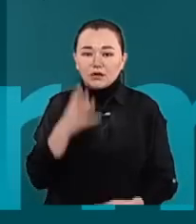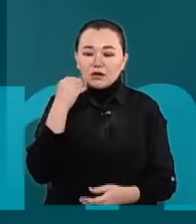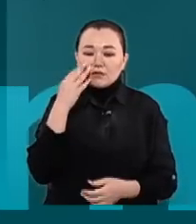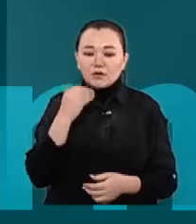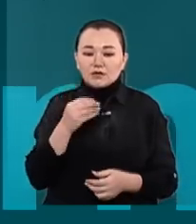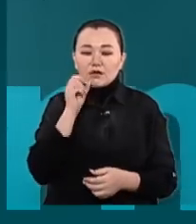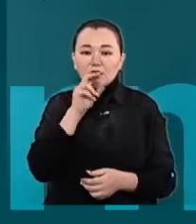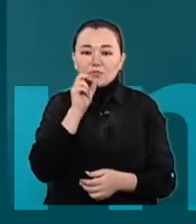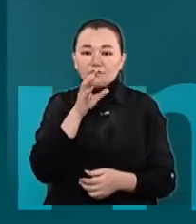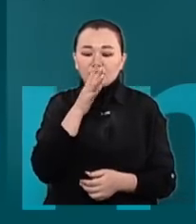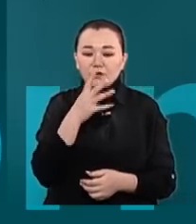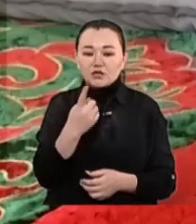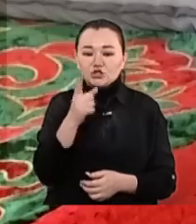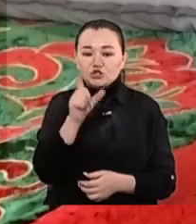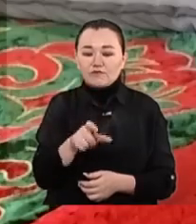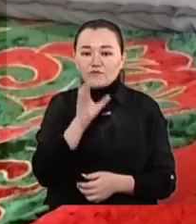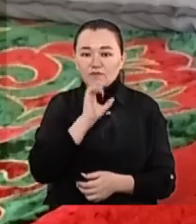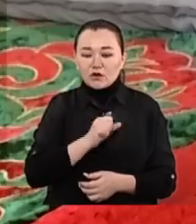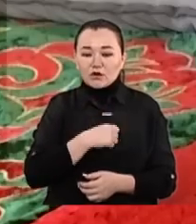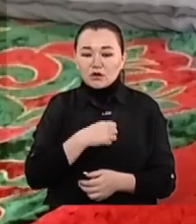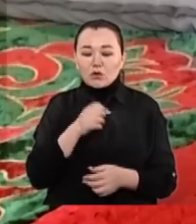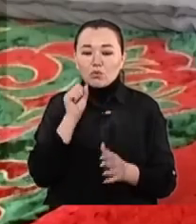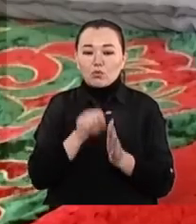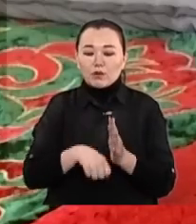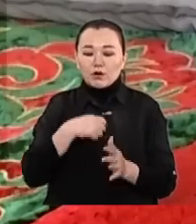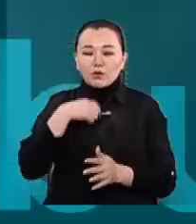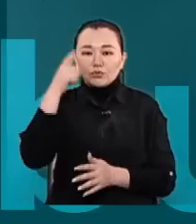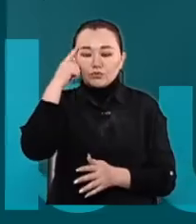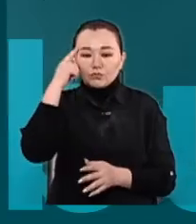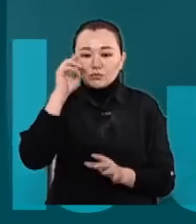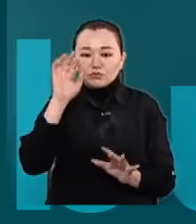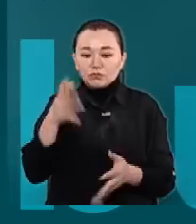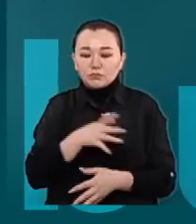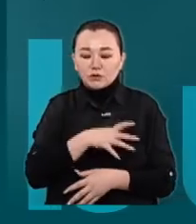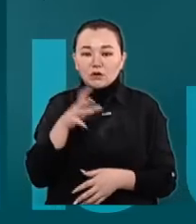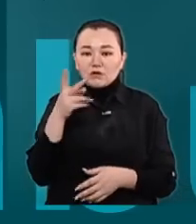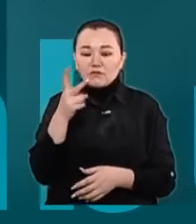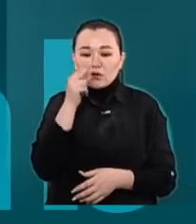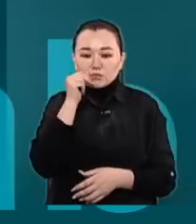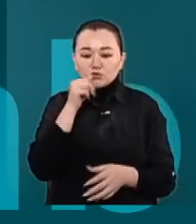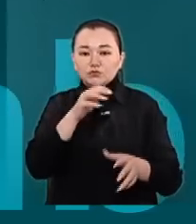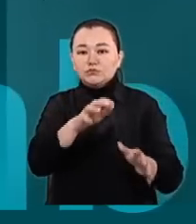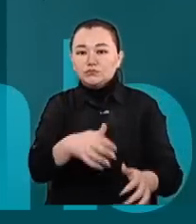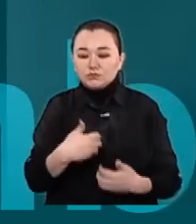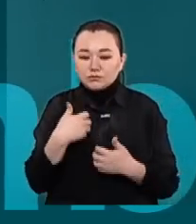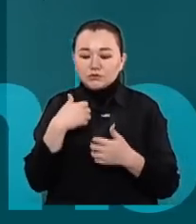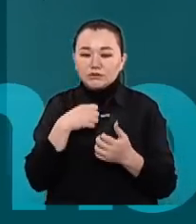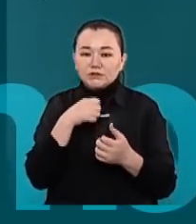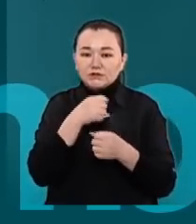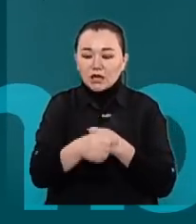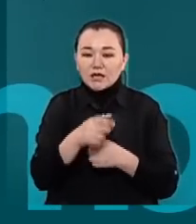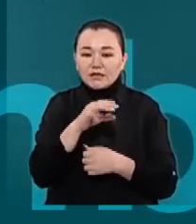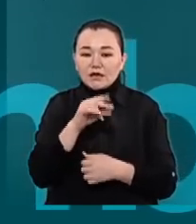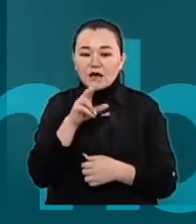Алматыда тал түстө тагы да адам урланды. Мен өлтүргө апара жатыр деп ойлодум, шунда айтсам. Эңгезерде эки азамат көлүккө күчтөп отургузуп кеткен